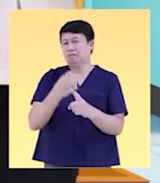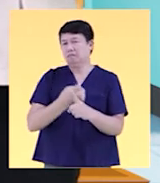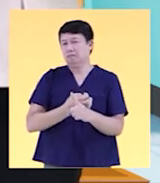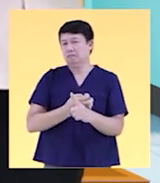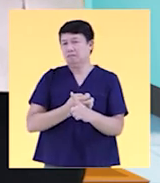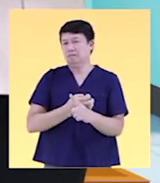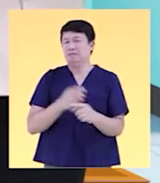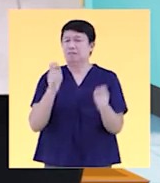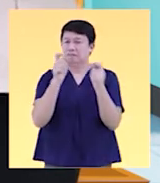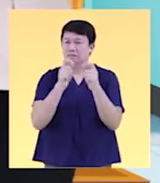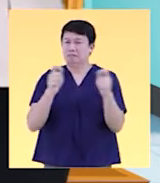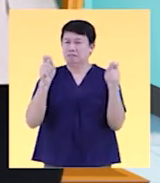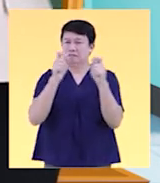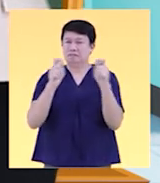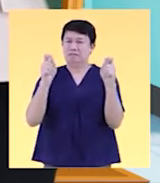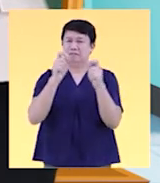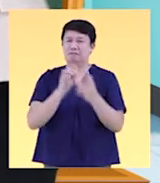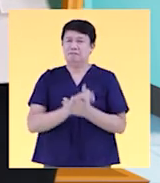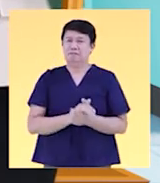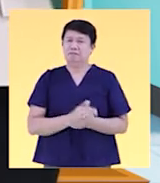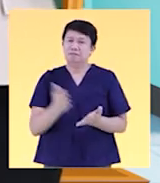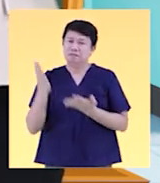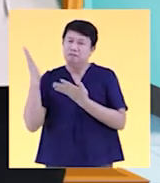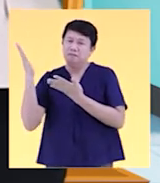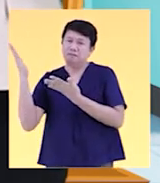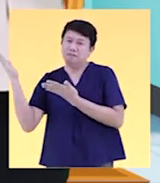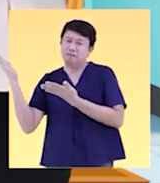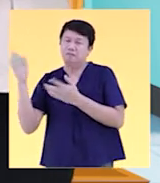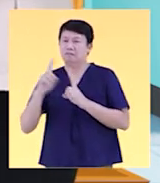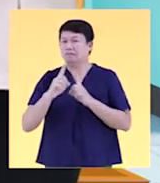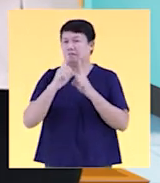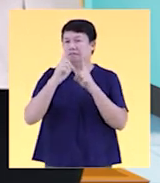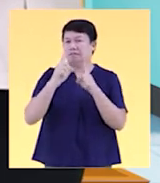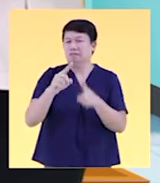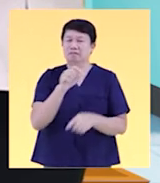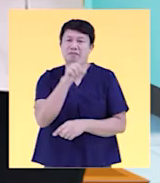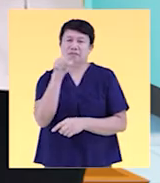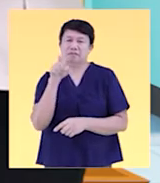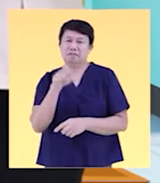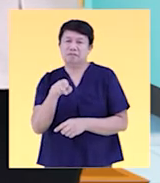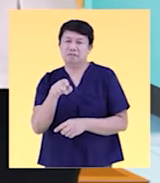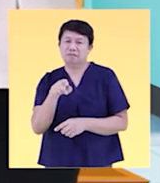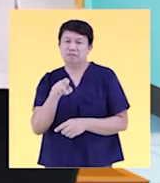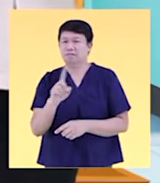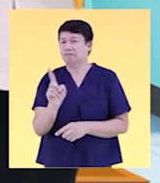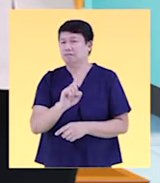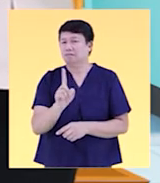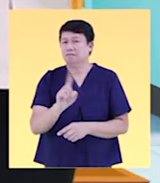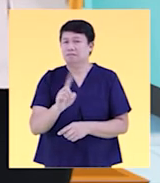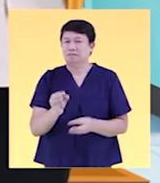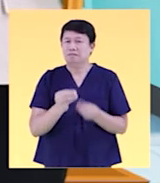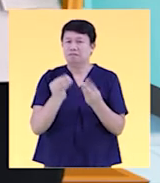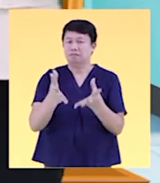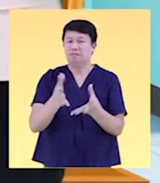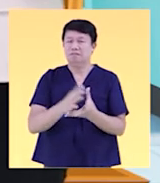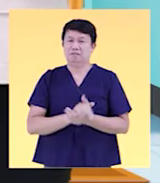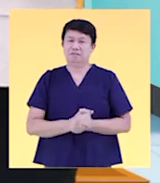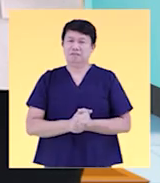mangga noong Martes. Ang mga ito ang sumasagot sa tanong na what are